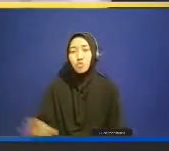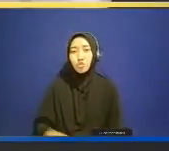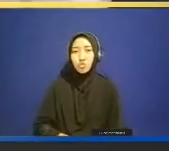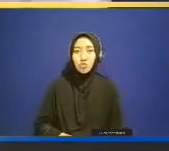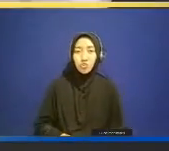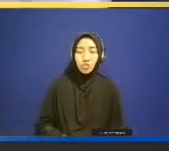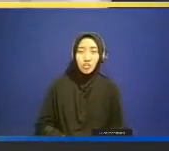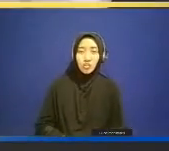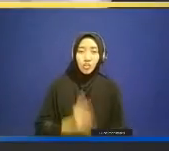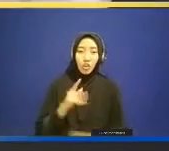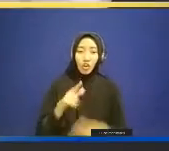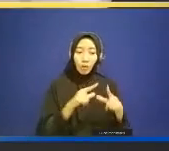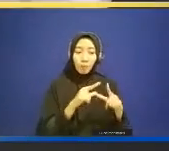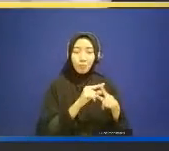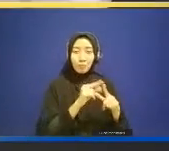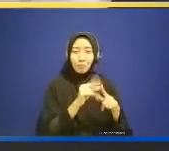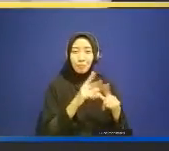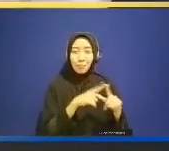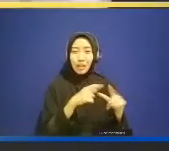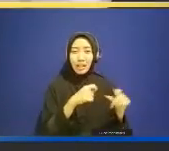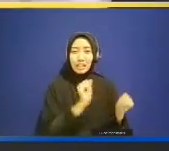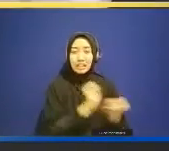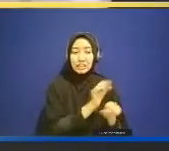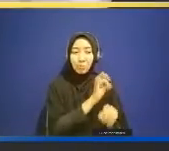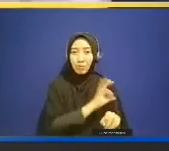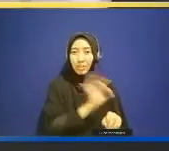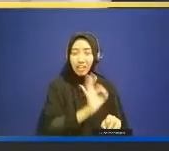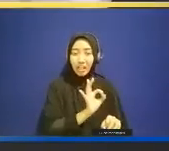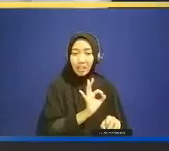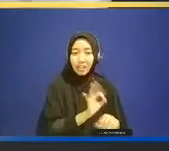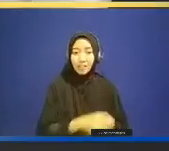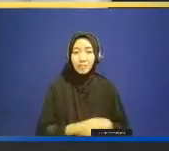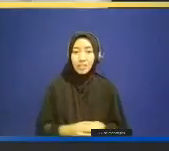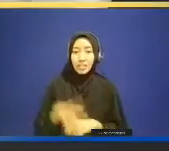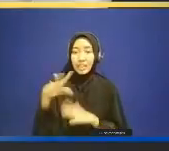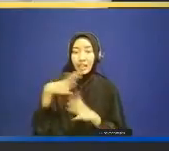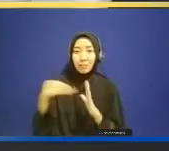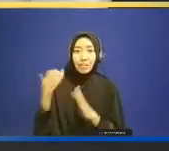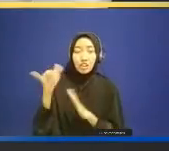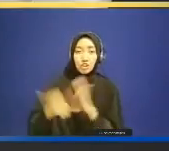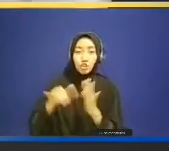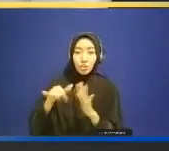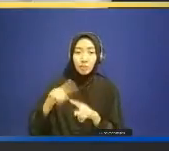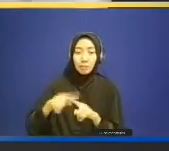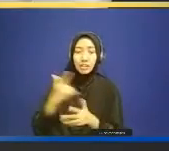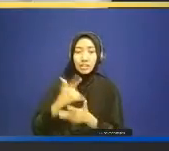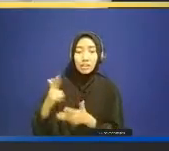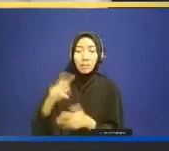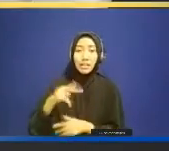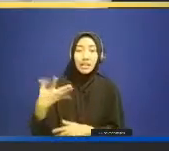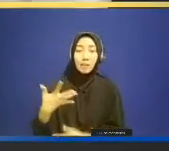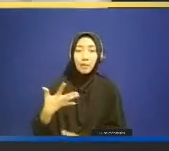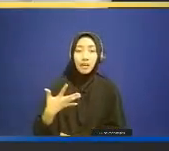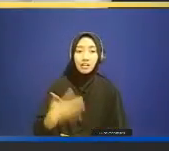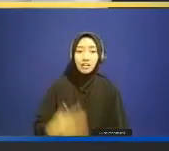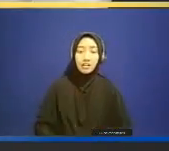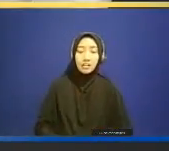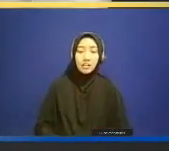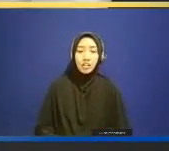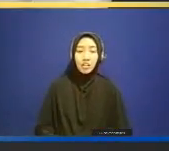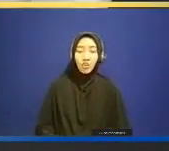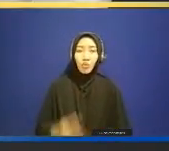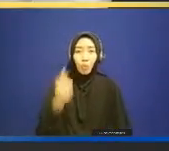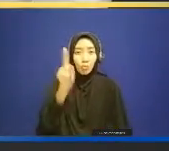ini kalau kartu pra kerja itu nggak ada gunanya lebih baik diambil di YouTube tapi dia stay itu artinya dia dashboard